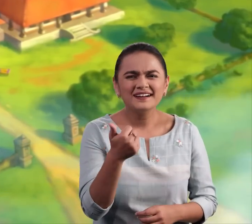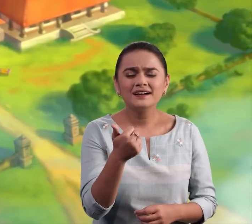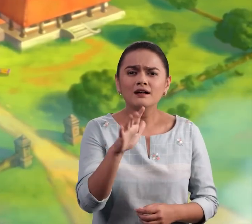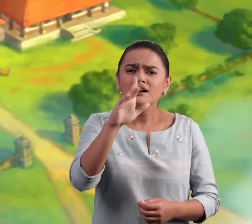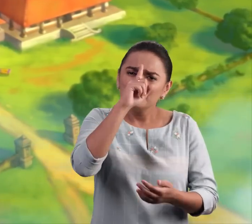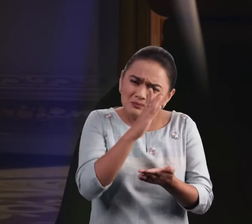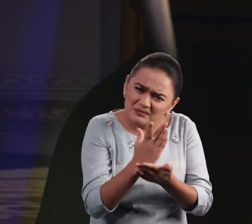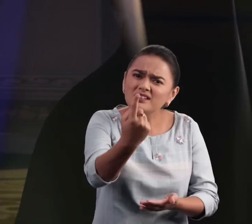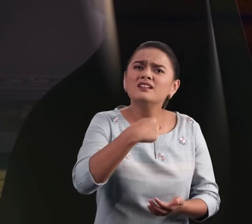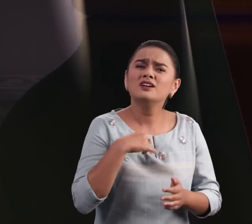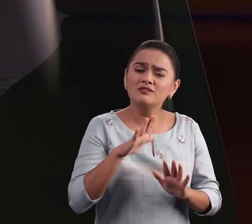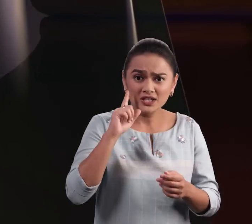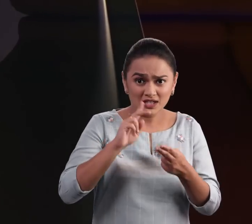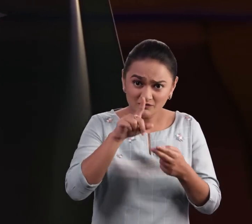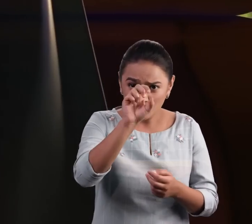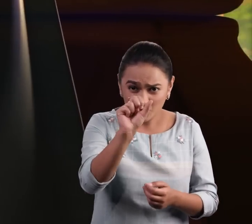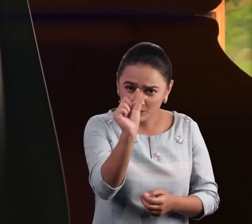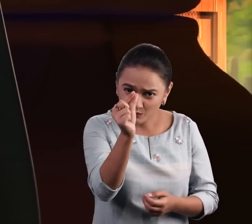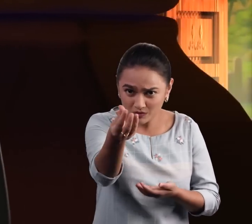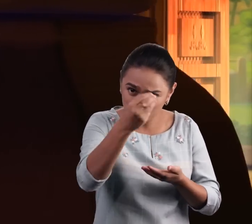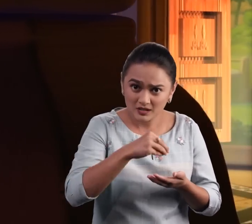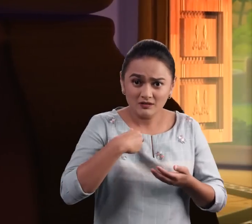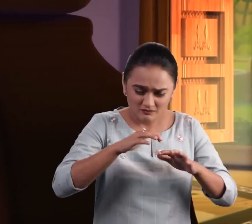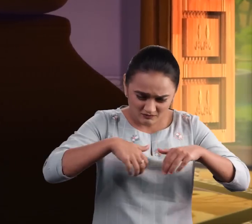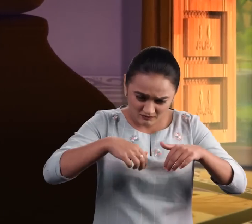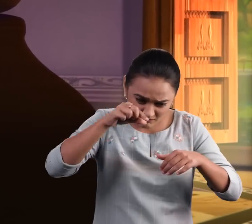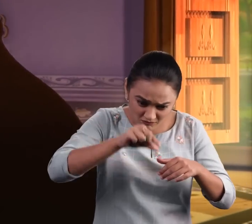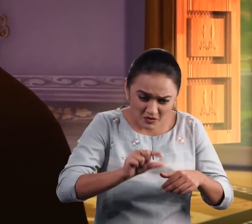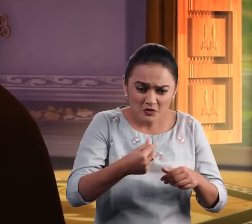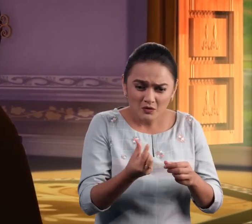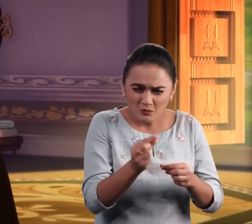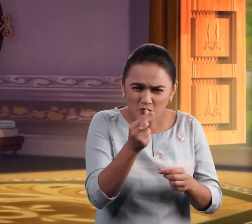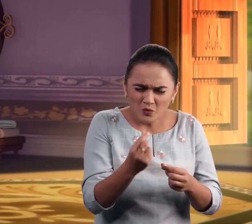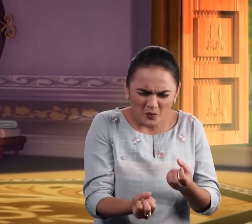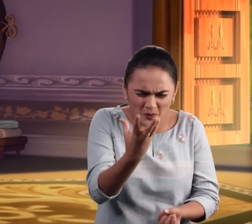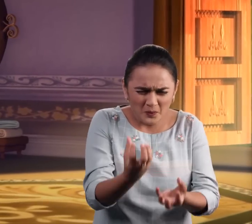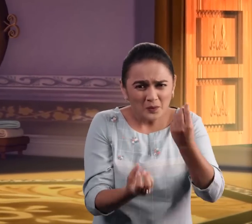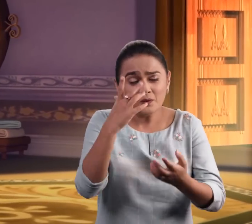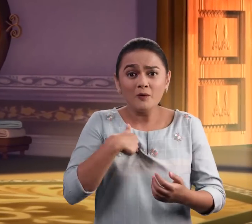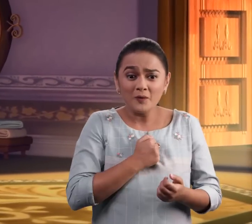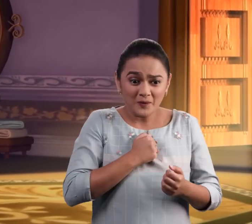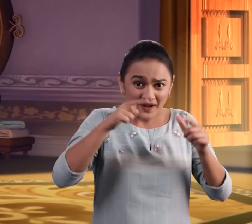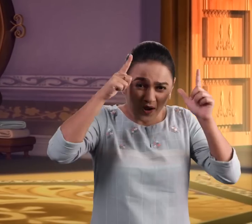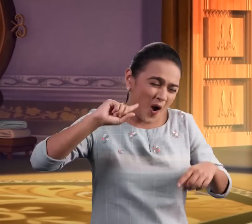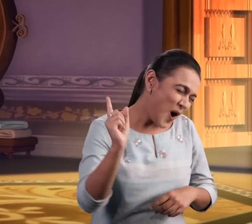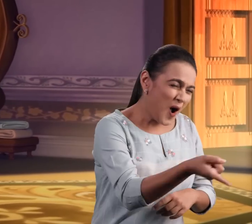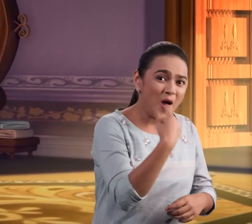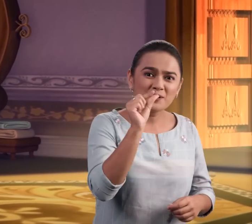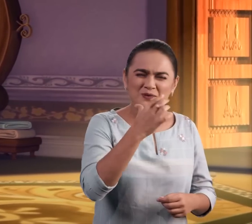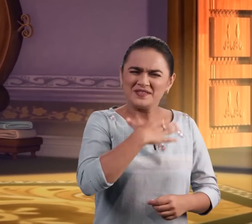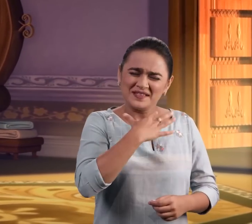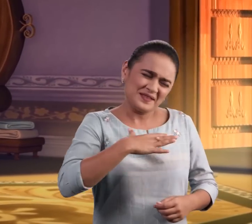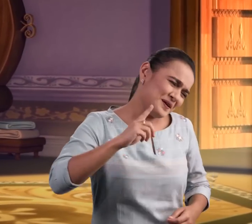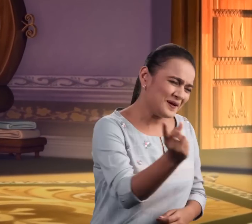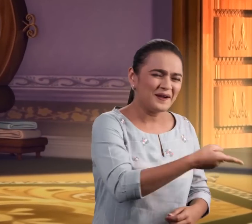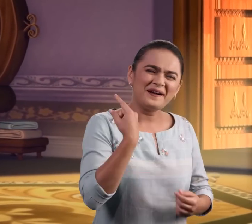मोतियों का कोई वृक्ष नहीं होता कृष्ण। विश्वास करो मैया, यदि तुम मुझे मोती दोगी तो उन्हें बोकर मैं इतने मोती उगाऊंगा कि हम अपनी सारी गायों